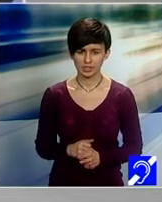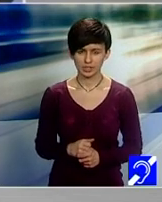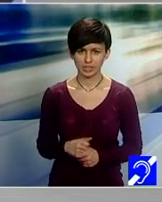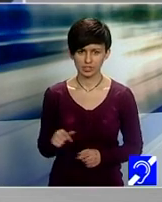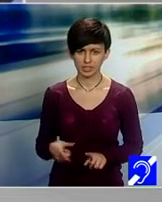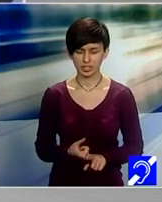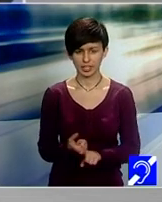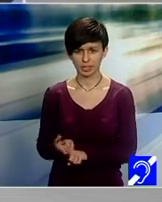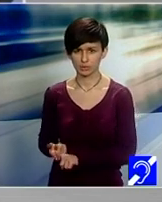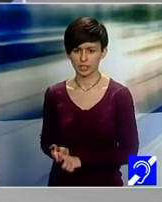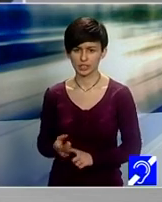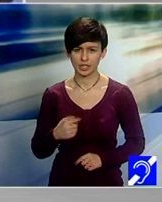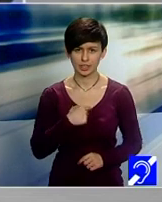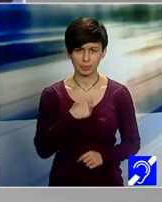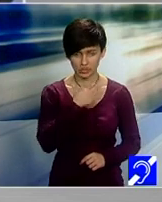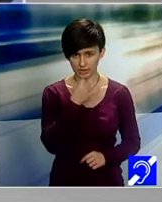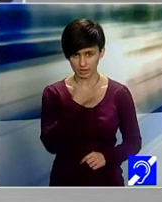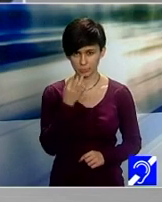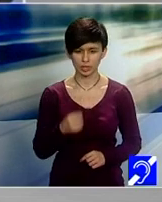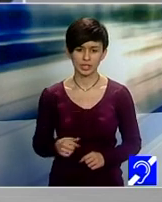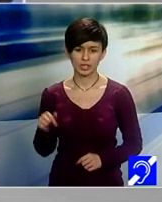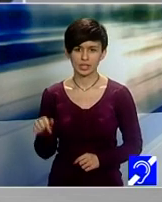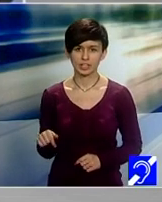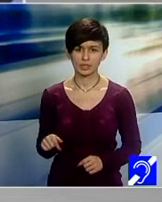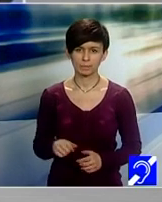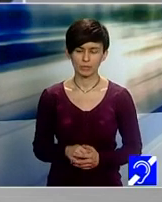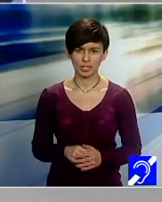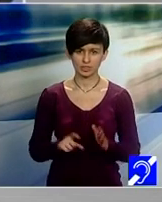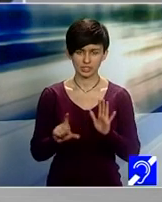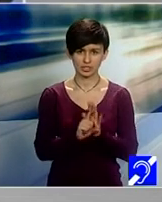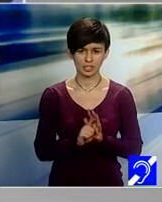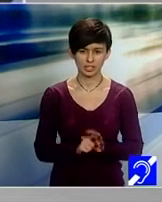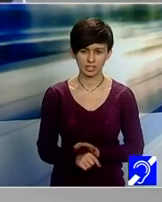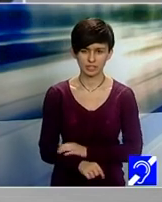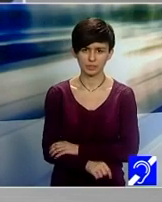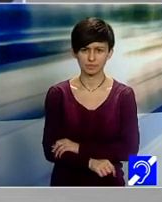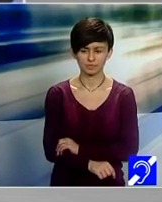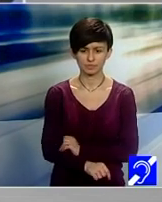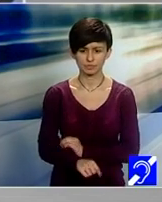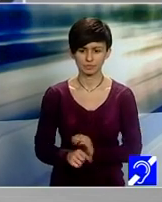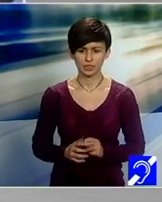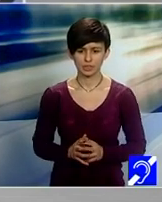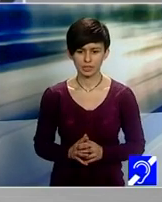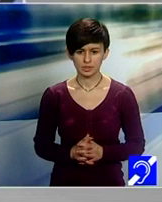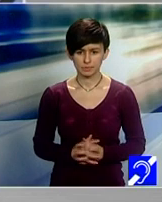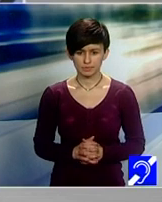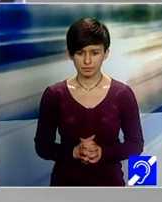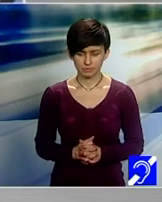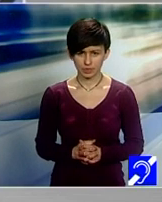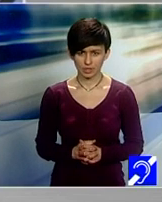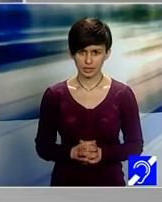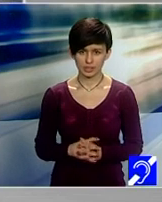cu certitudine de 100% că acest articol din lege va face obiectul unei excepții de neconstituționalitate. Deci,